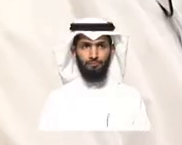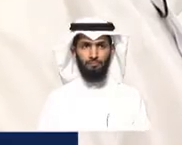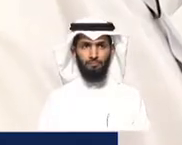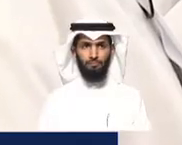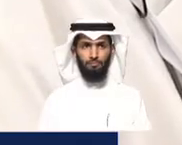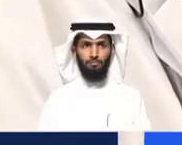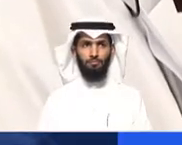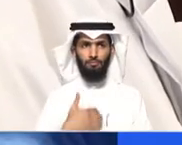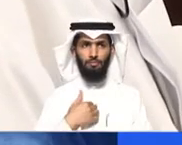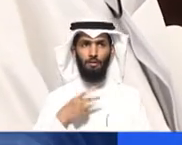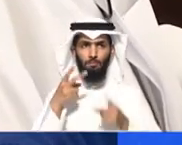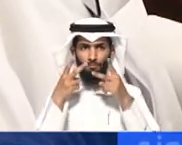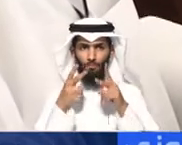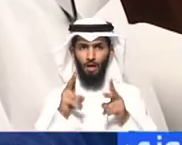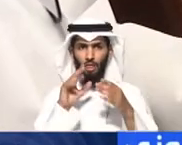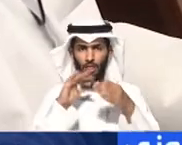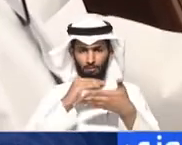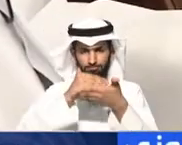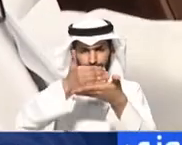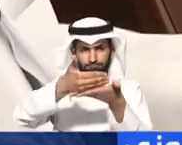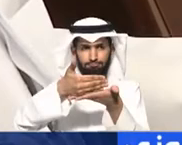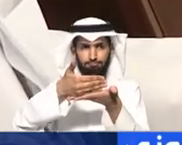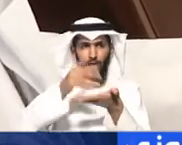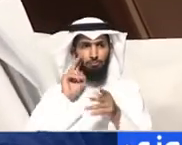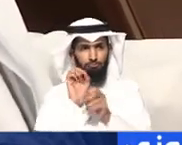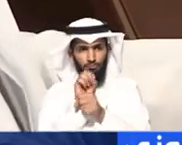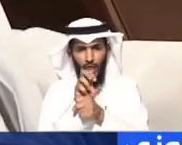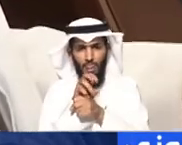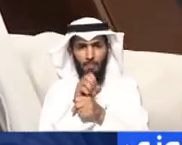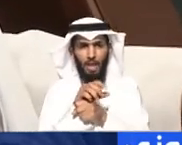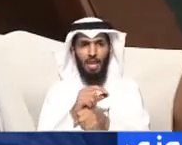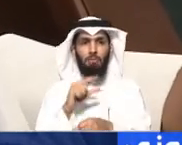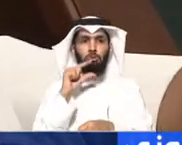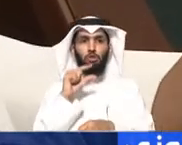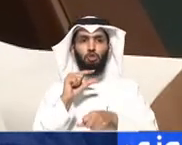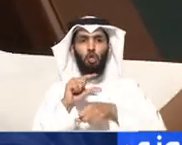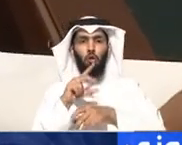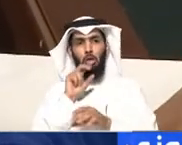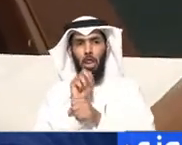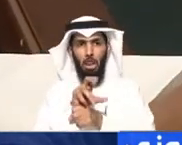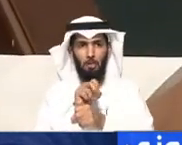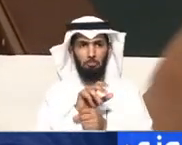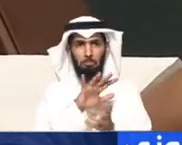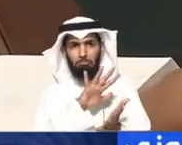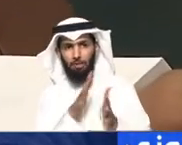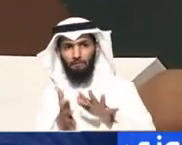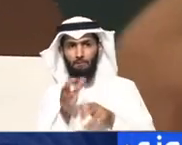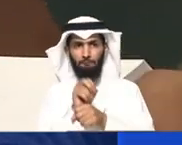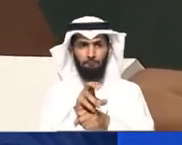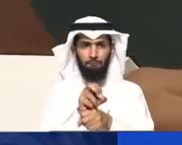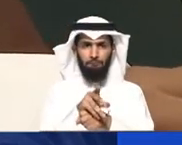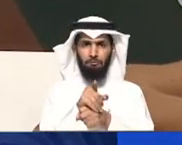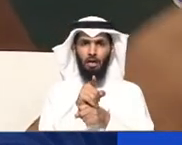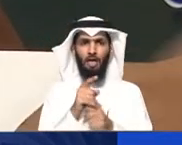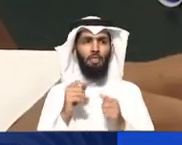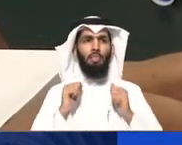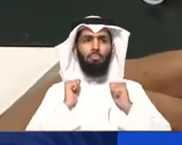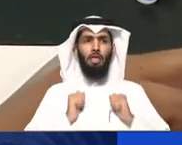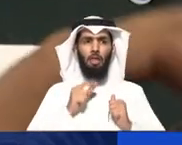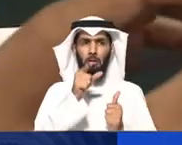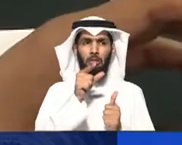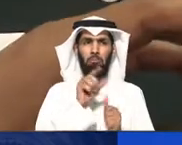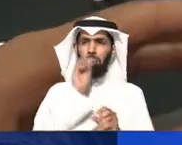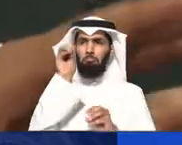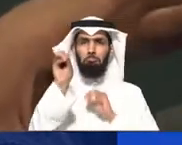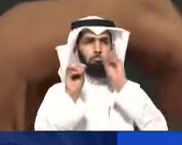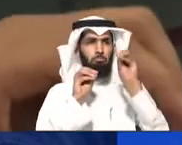التعليم الإلكتروني هو منظومة تعليمية، الهدف الأساسي منه هو نقل المعلومة للطالب بغض النظر عن مكان وجود أو زمان الطالب.